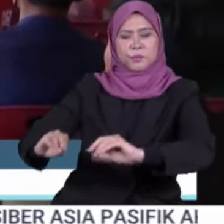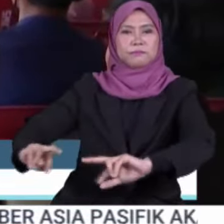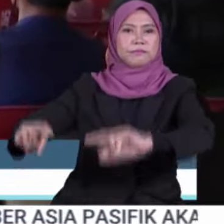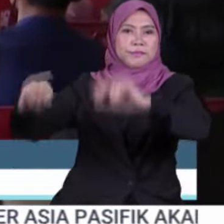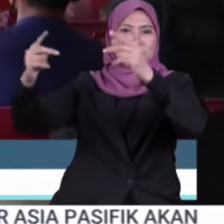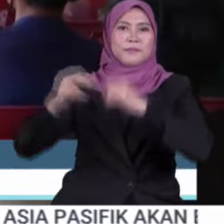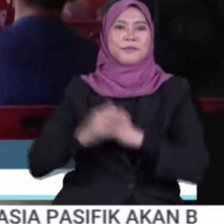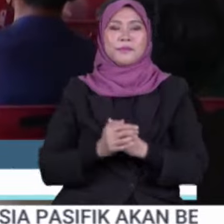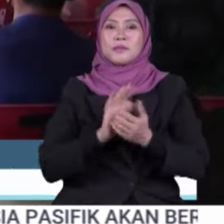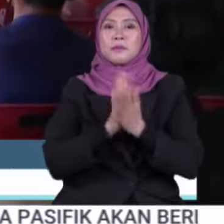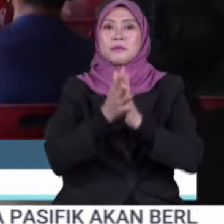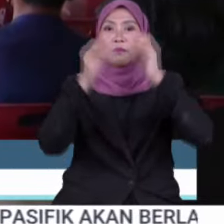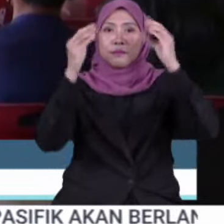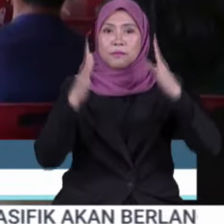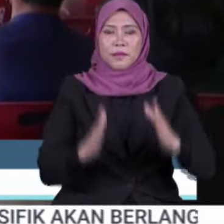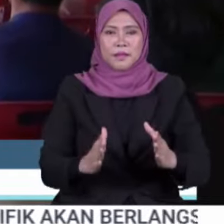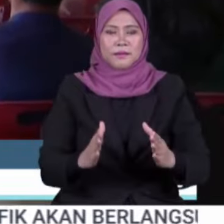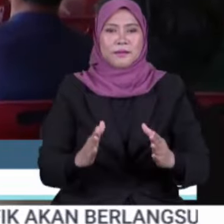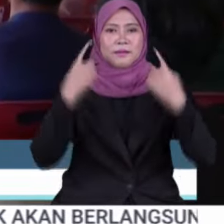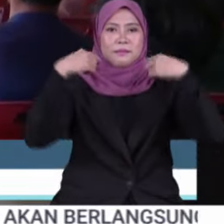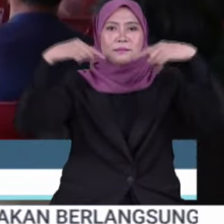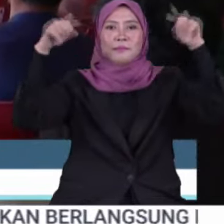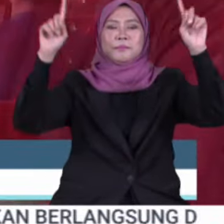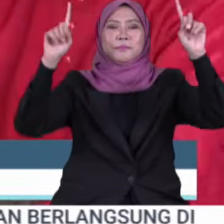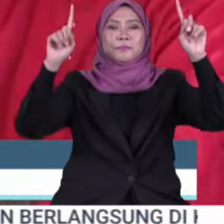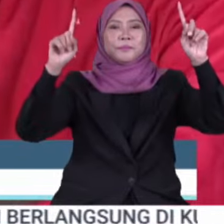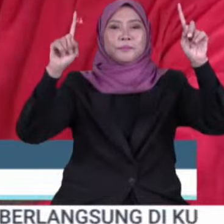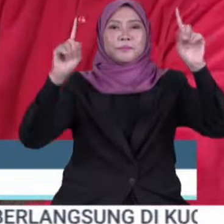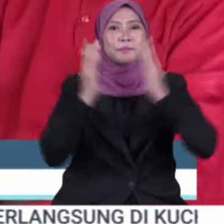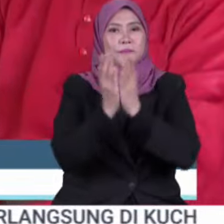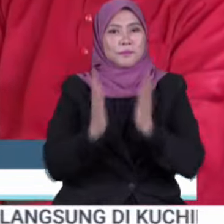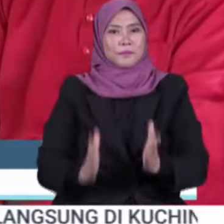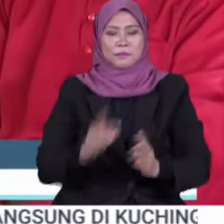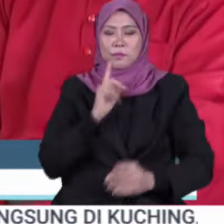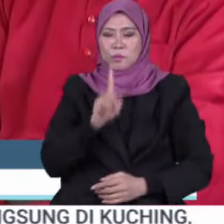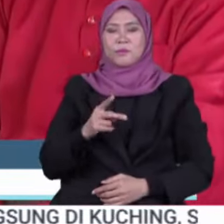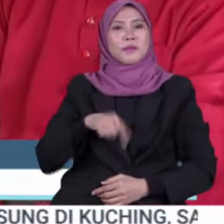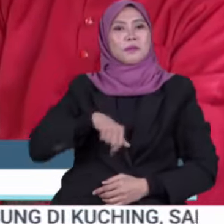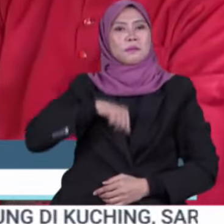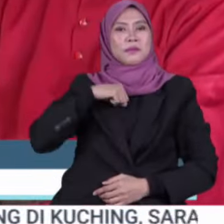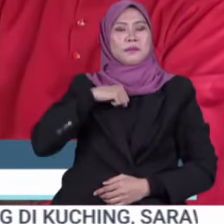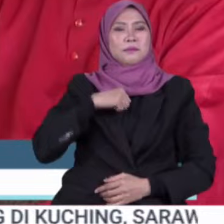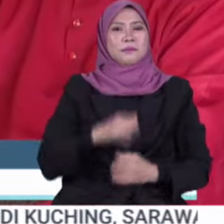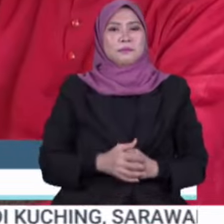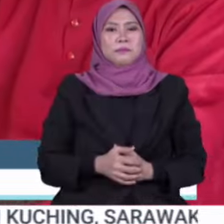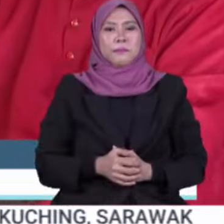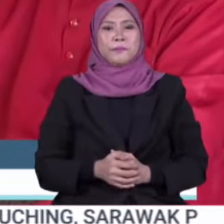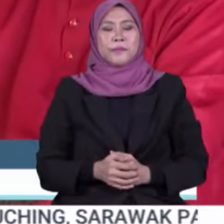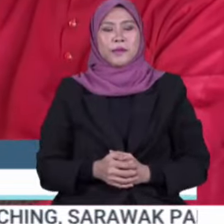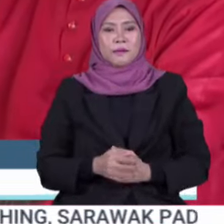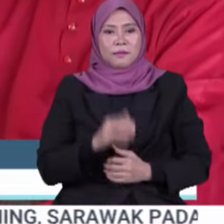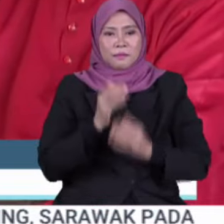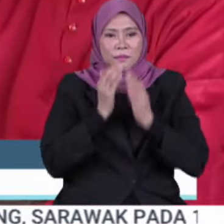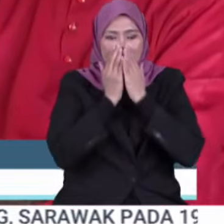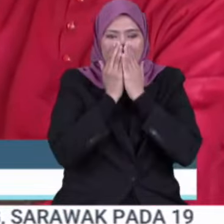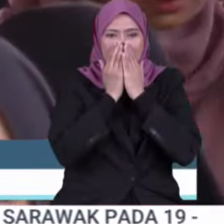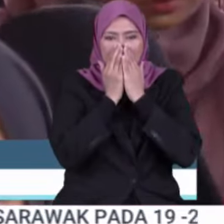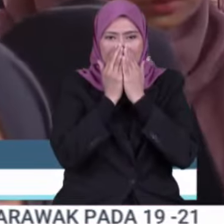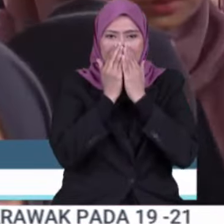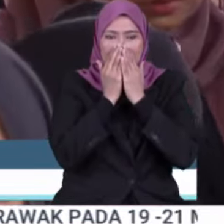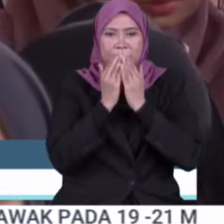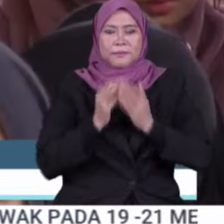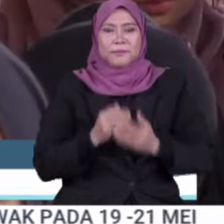Sebagai pendidik, pastinya kerjaan cemerlang pelajar adalah sesuatu yang amat membanggakan. Antara pencapaian terbaik diraih